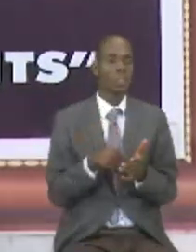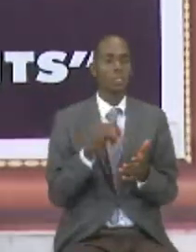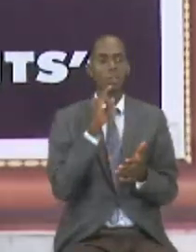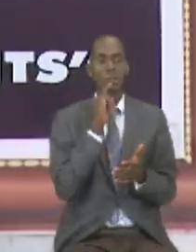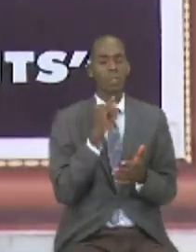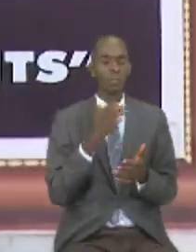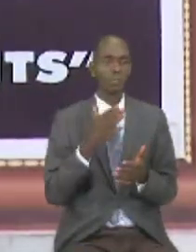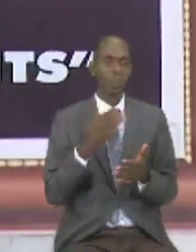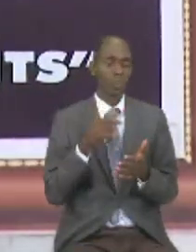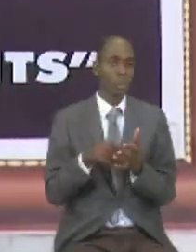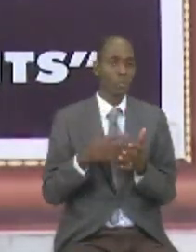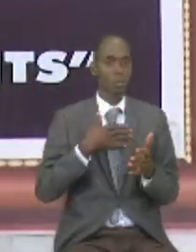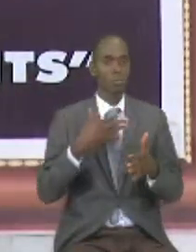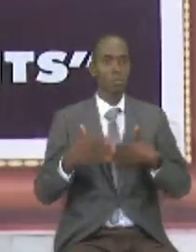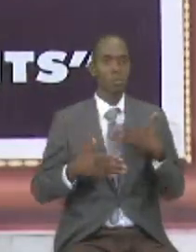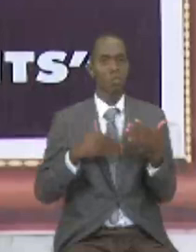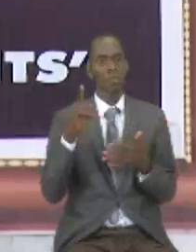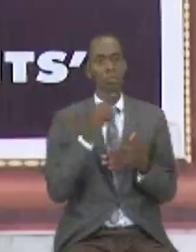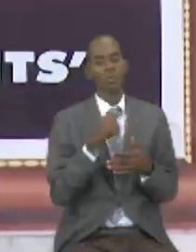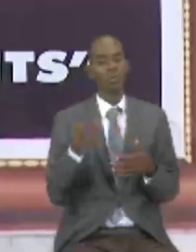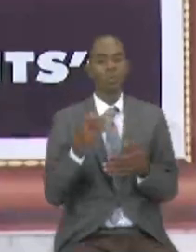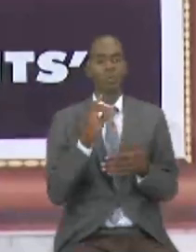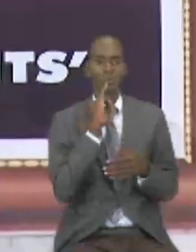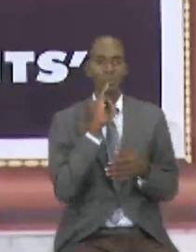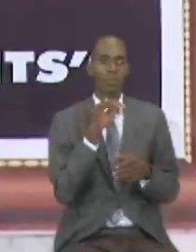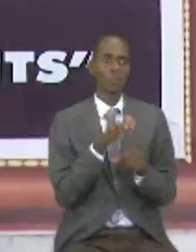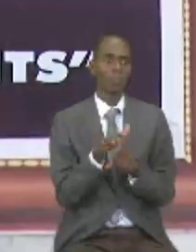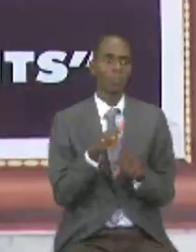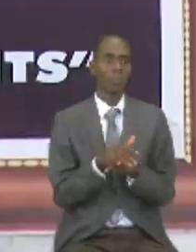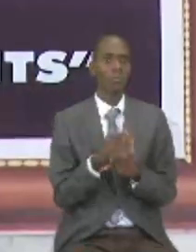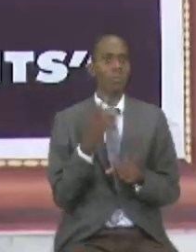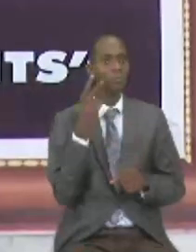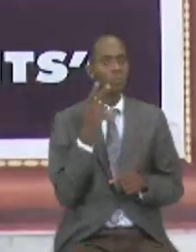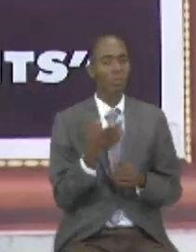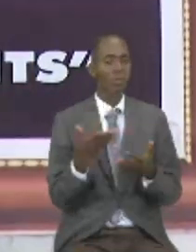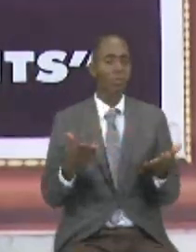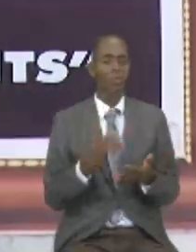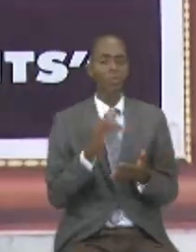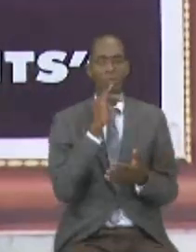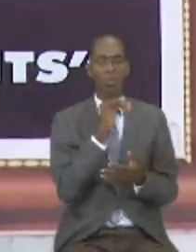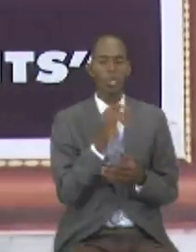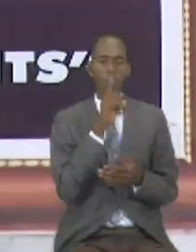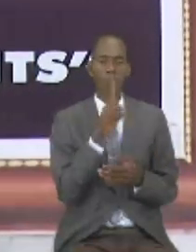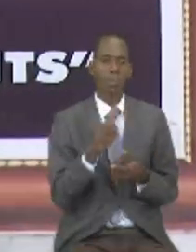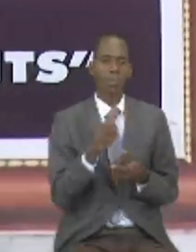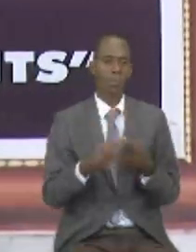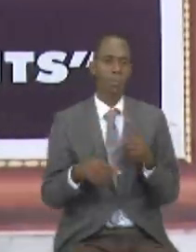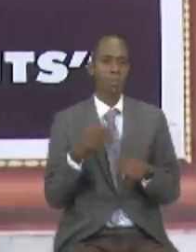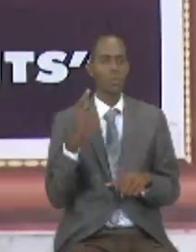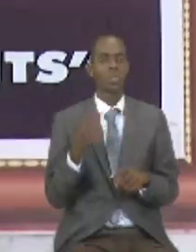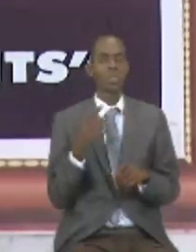est la mienne, est parfaite. Verset 30. Voici un véritable ami,